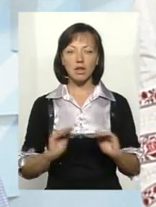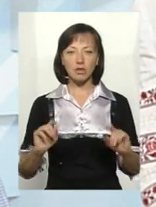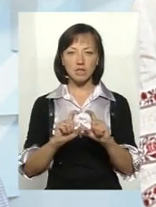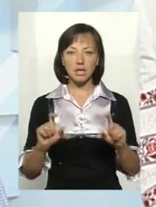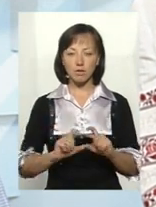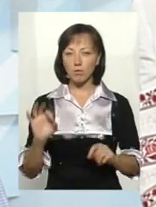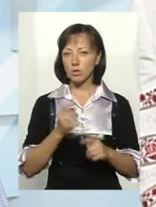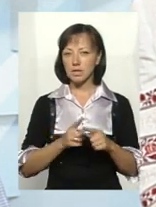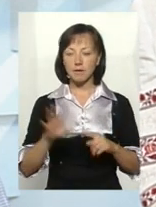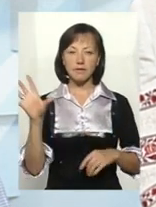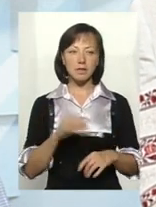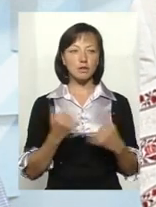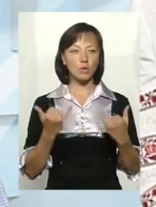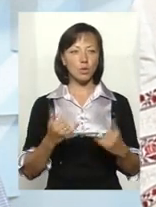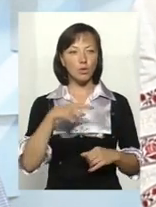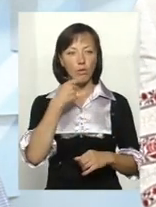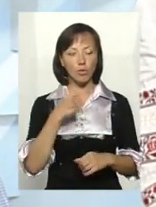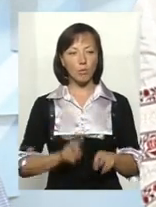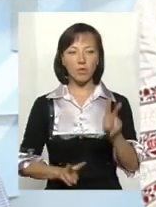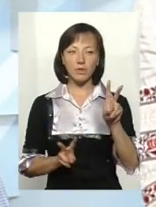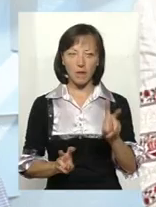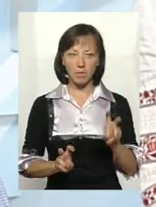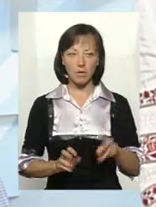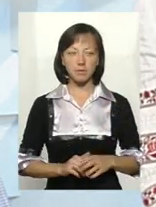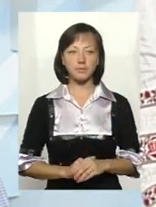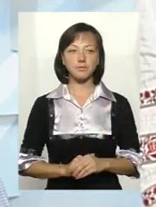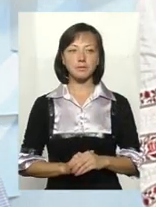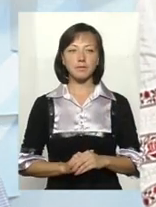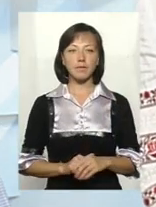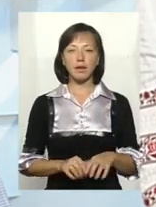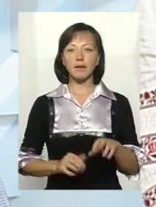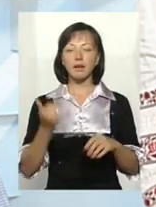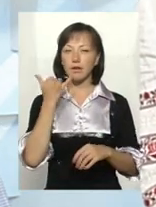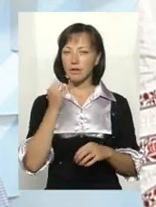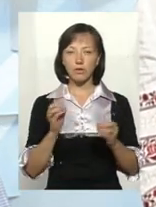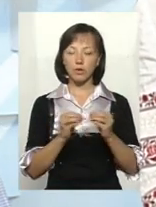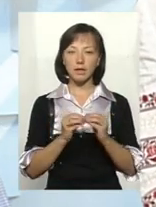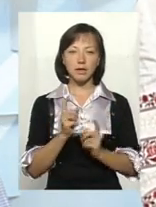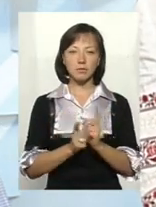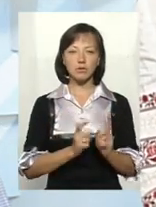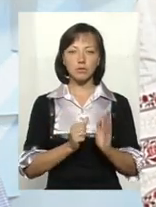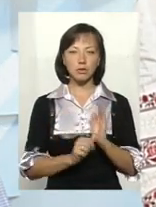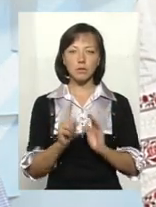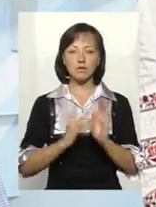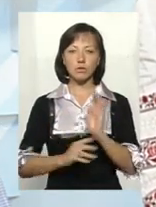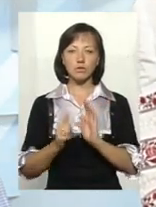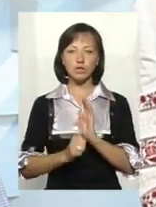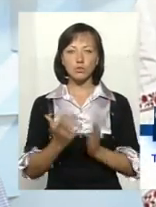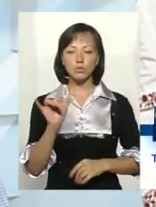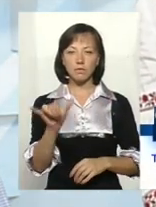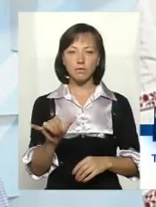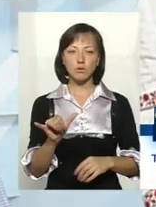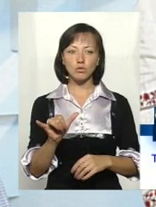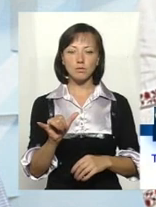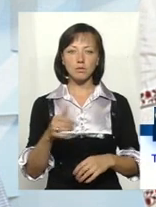садків? Про це все сьогодні говоримо у темі. Телефон для зв'язку незмінний – 61 90 60. Якщо у вас,